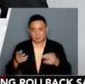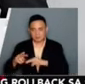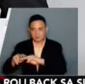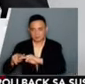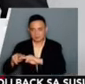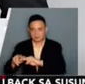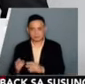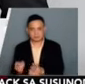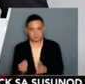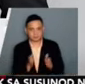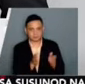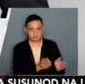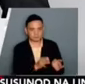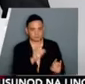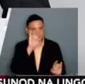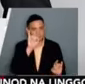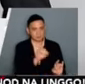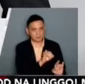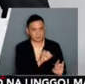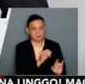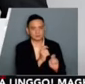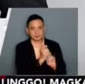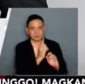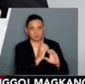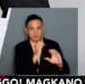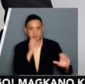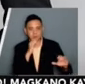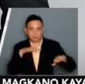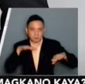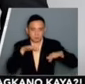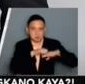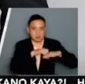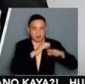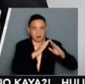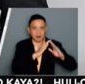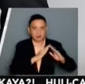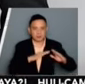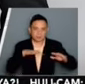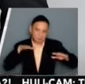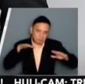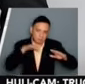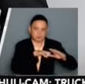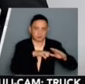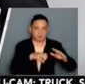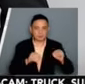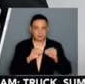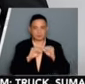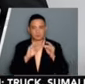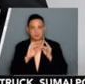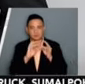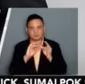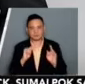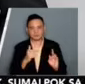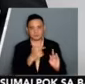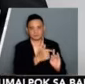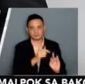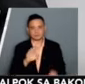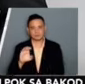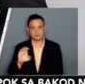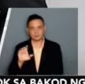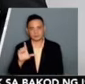truck ang sumalpok sa bakod ng isang bahay ang mainit na balita hatid ni Claire lanila dunka ng GMA